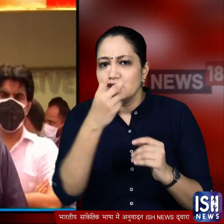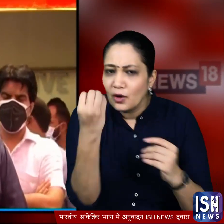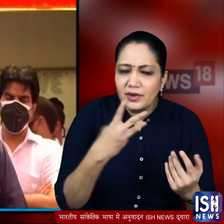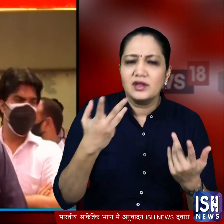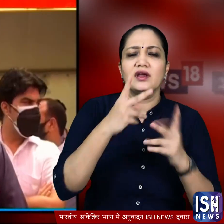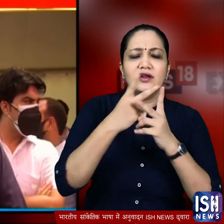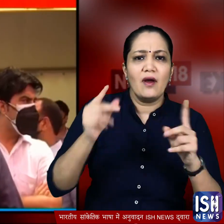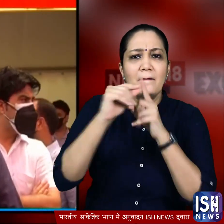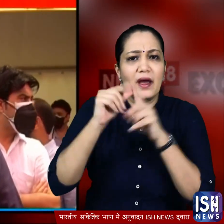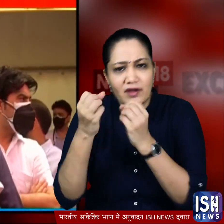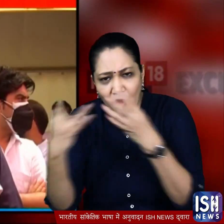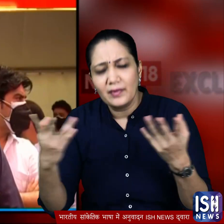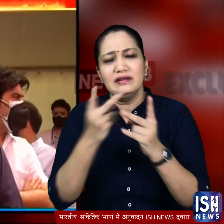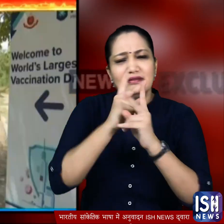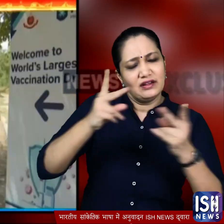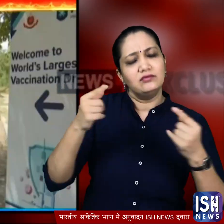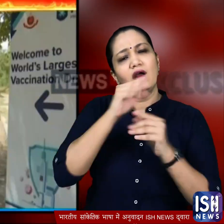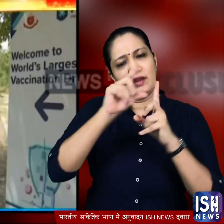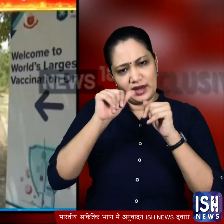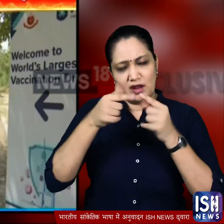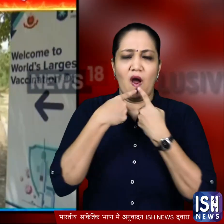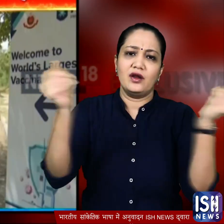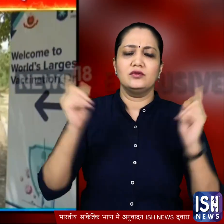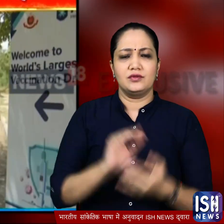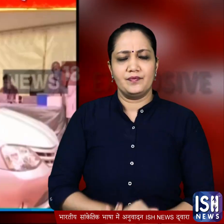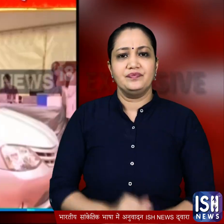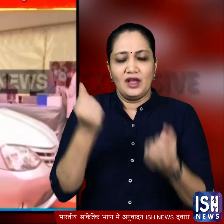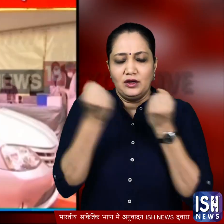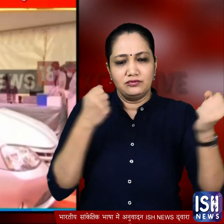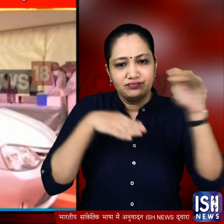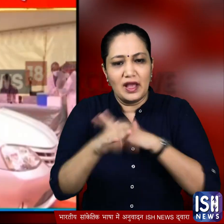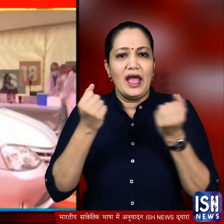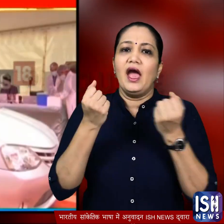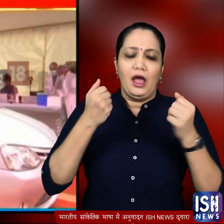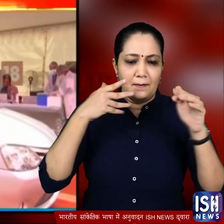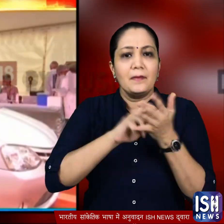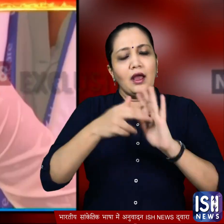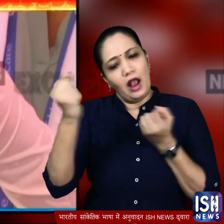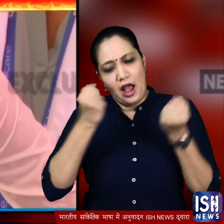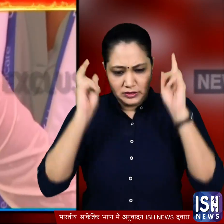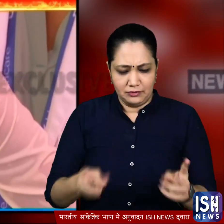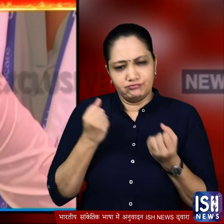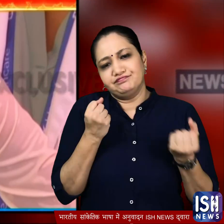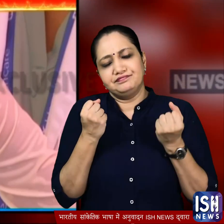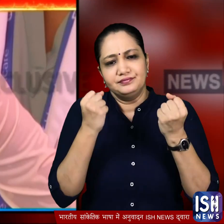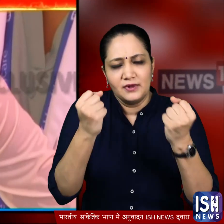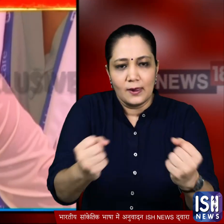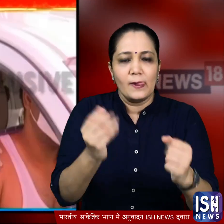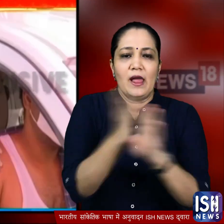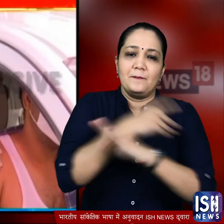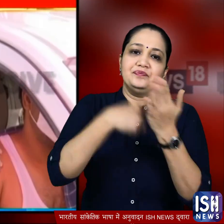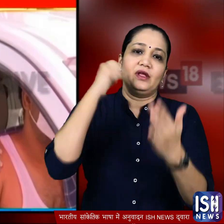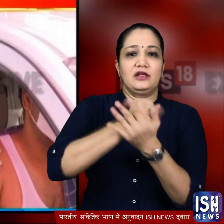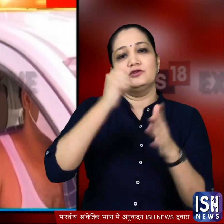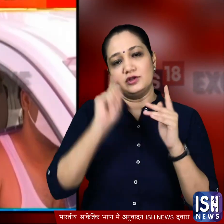के लिए कितनी मिल रही है, प्राइवेट सेक्टर को कितनी मिल रही है। ड्राइव थ्रू वैक्सीनेशन सेंटर में बिना गाड़ी से उतरे ही वैक्सीन लगवाई जा सकती है, जिसके लिए पहले